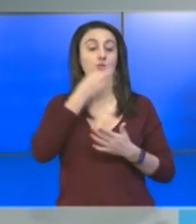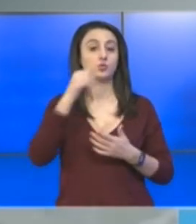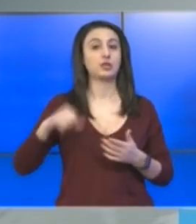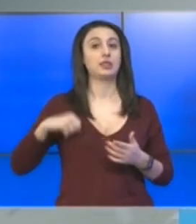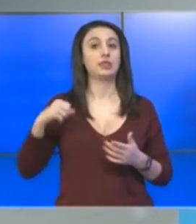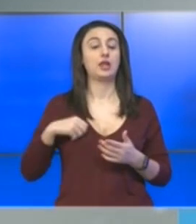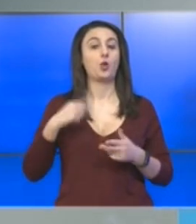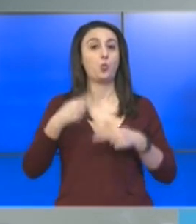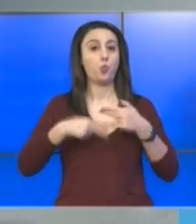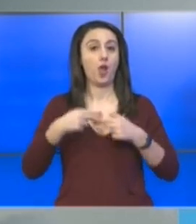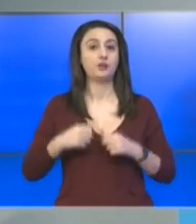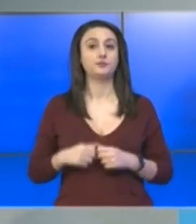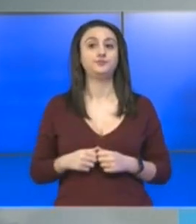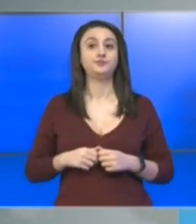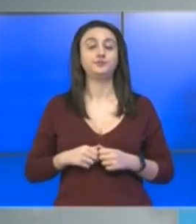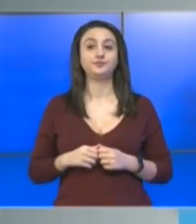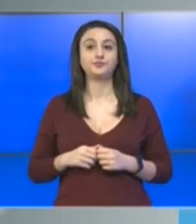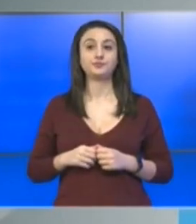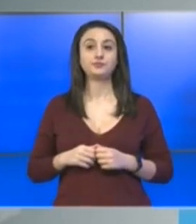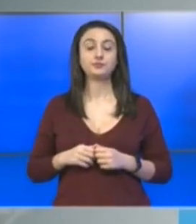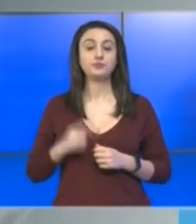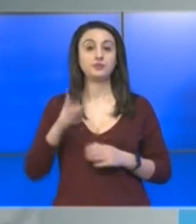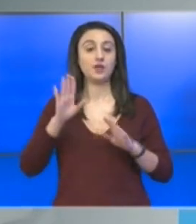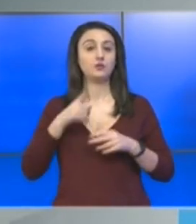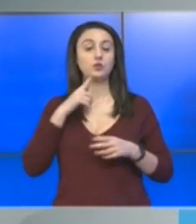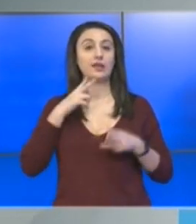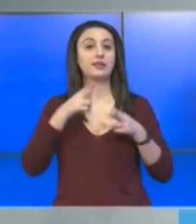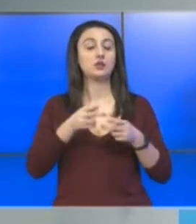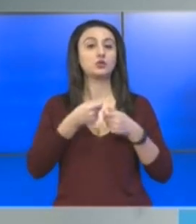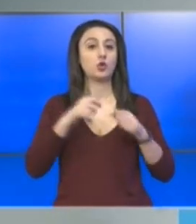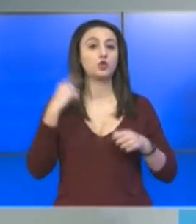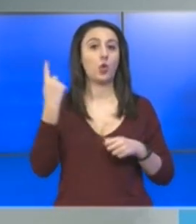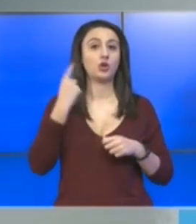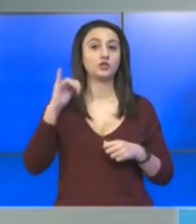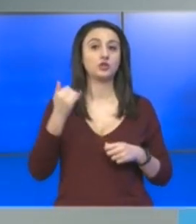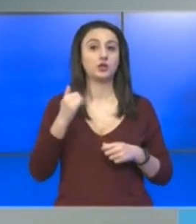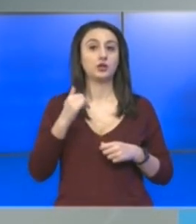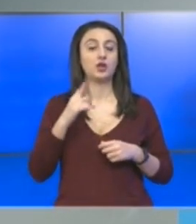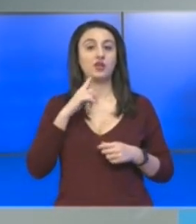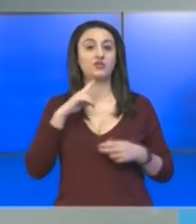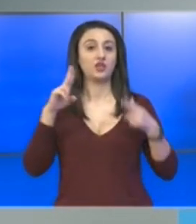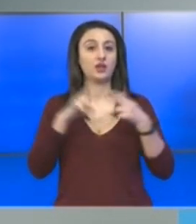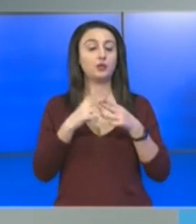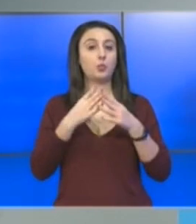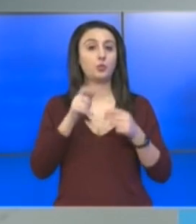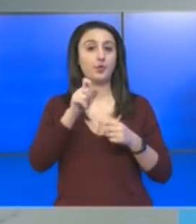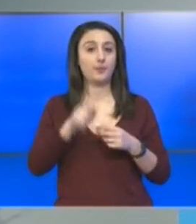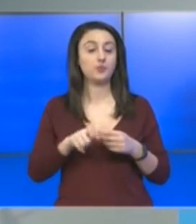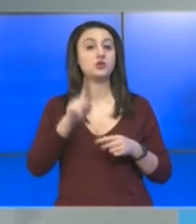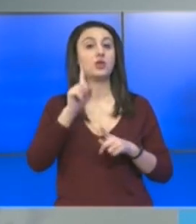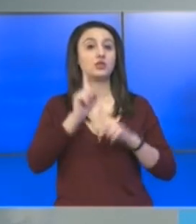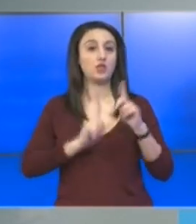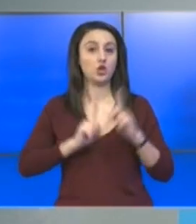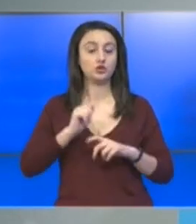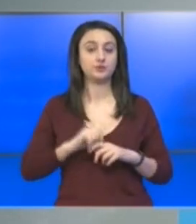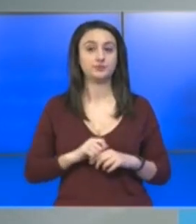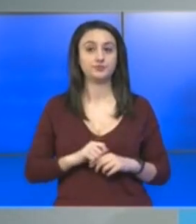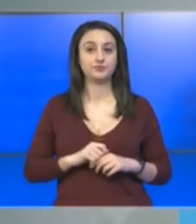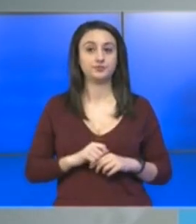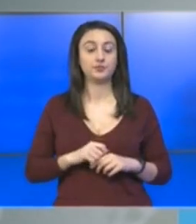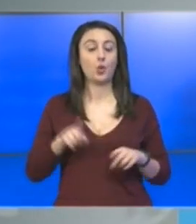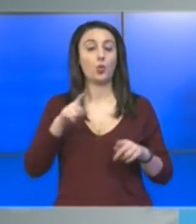cu coronavirus că acesta ar fi avut un traseu prin întreg orașul și ar fi intrat în contact cu mai multe persoane, chiar dacă